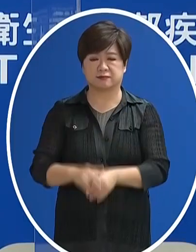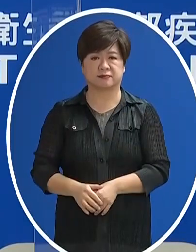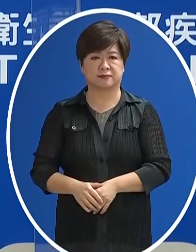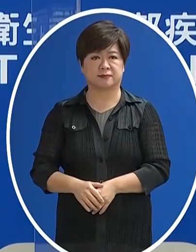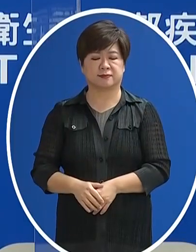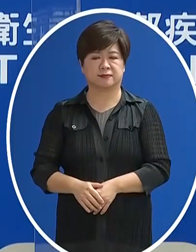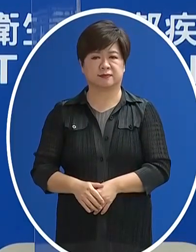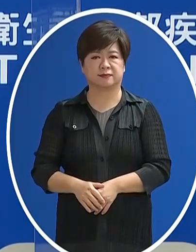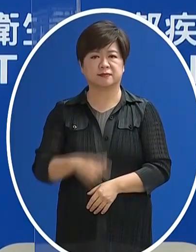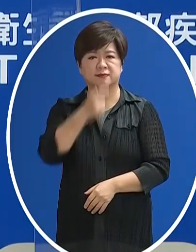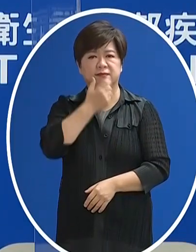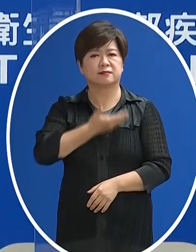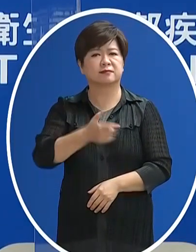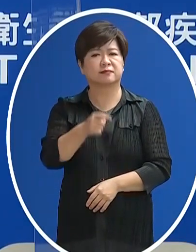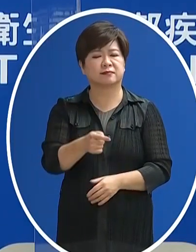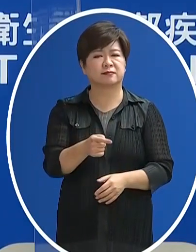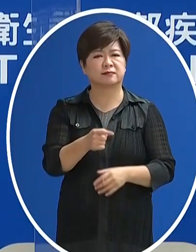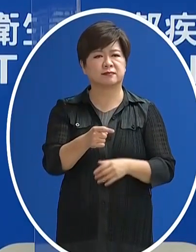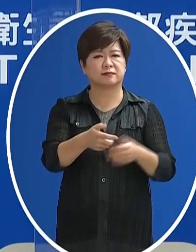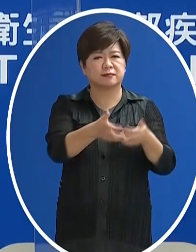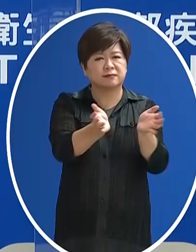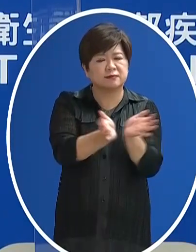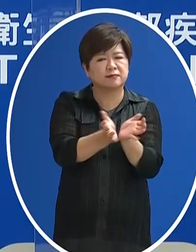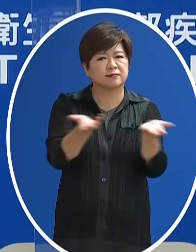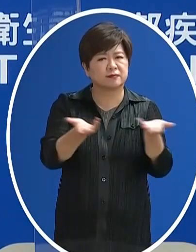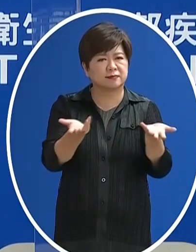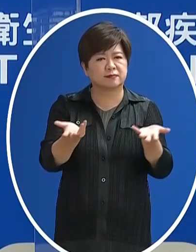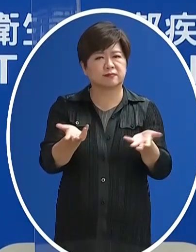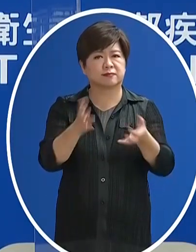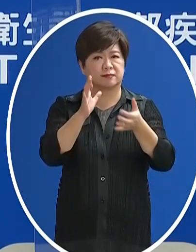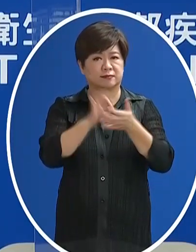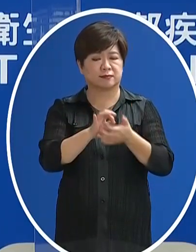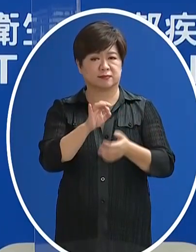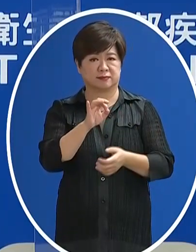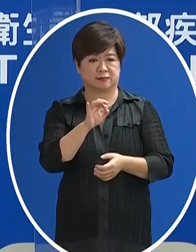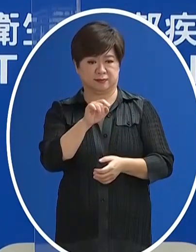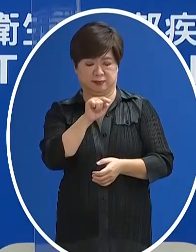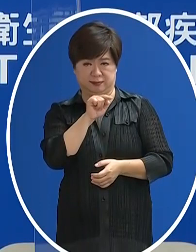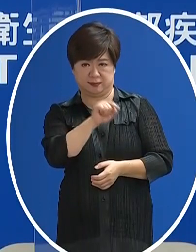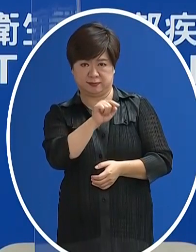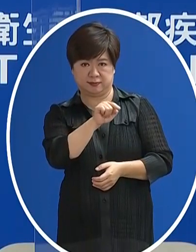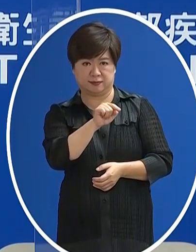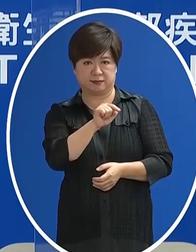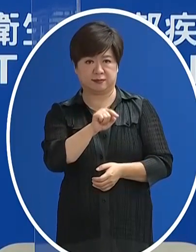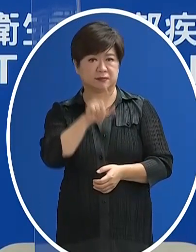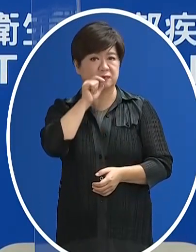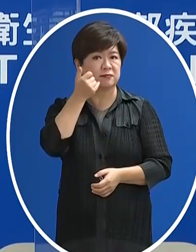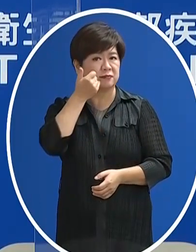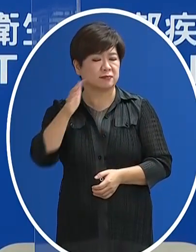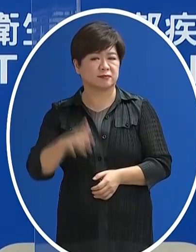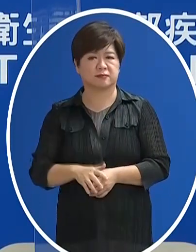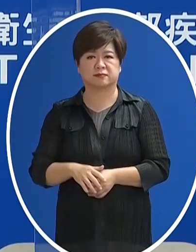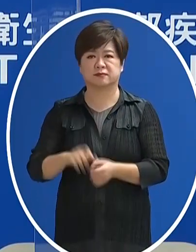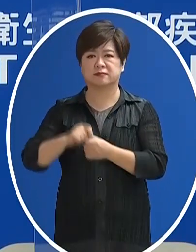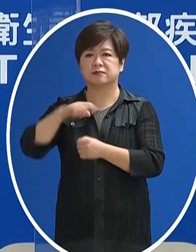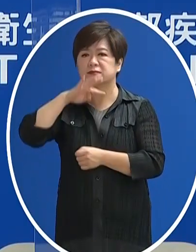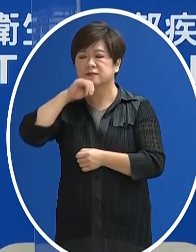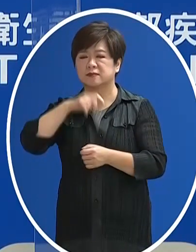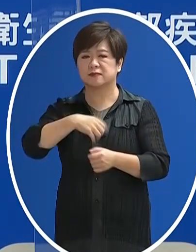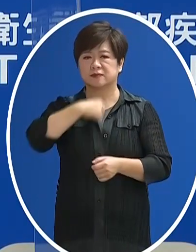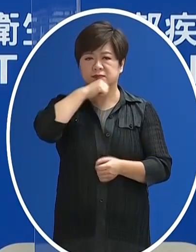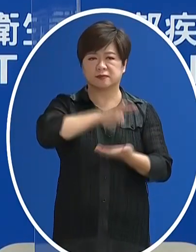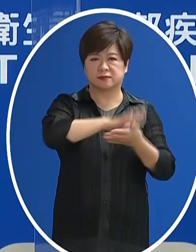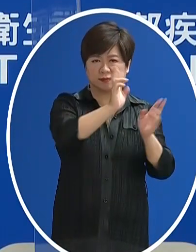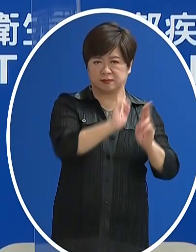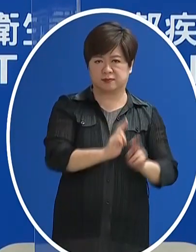于慈济的部分，我们就他因为他已经有这个鸿海、永林跟台积电的